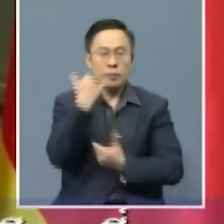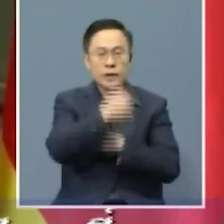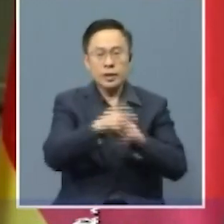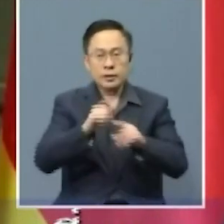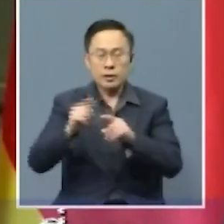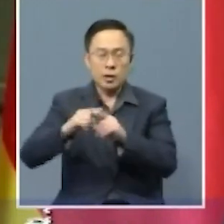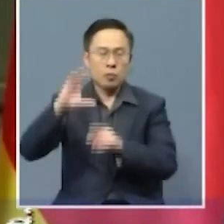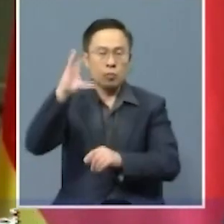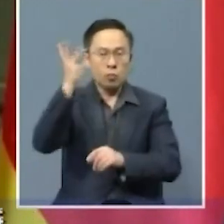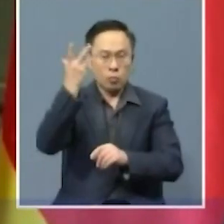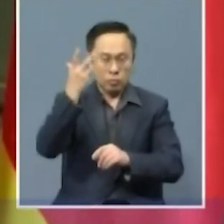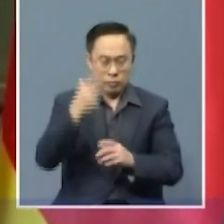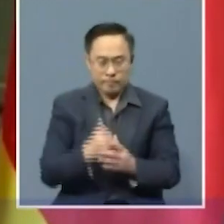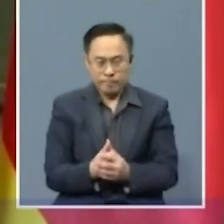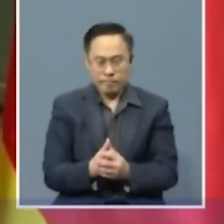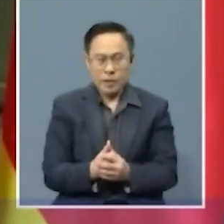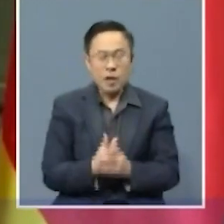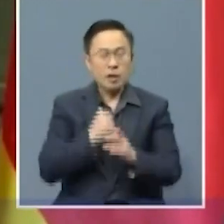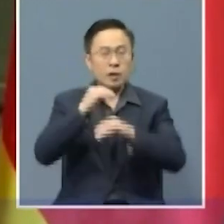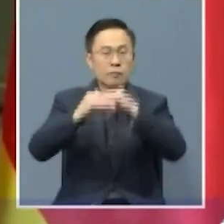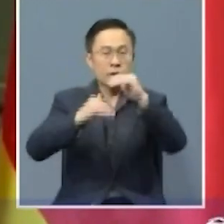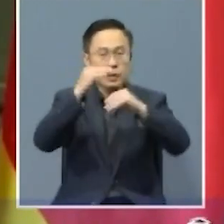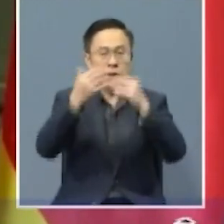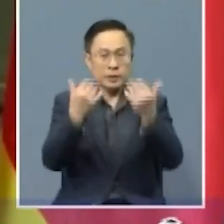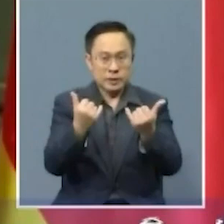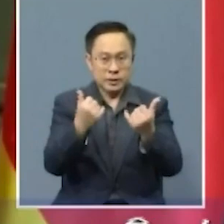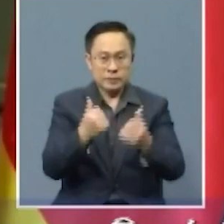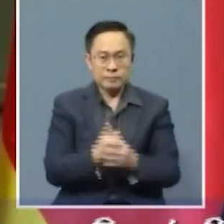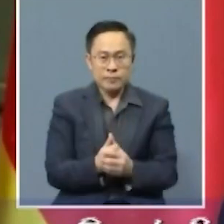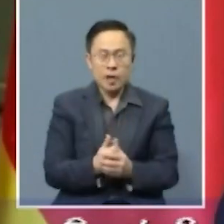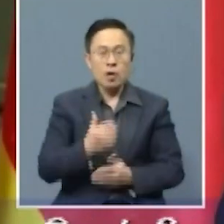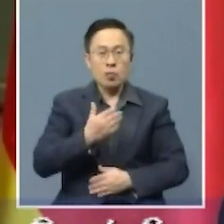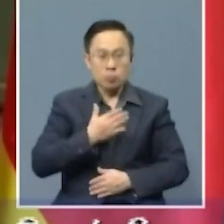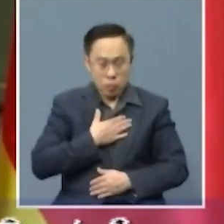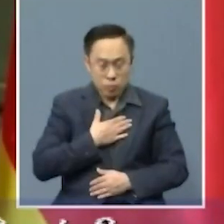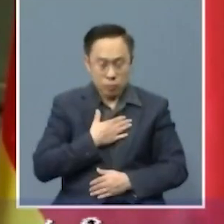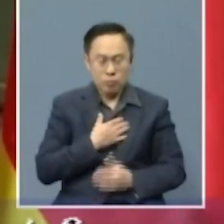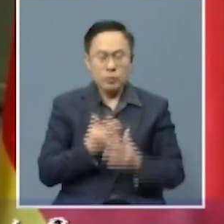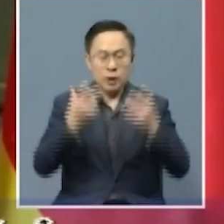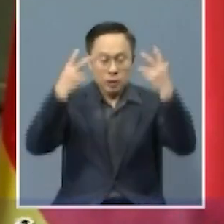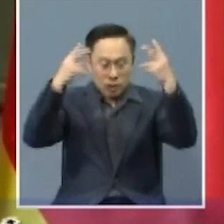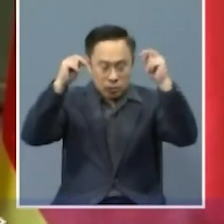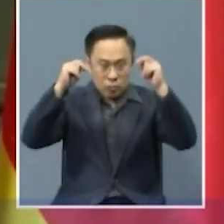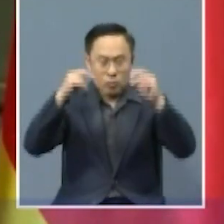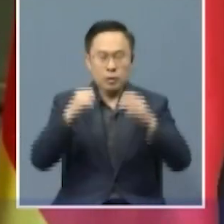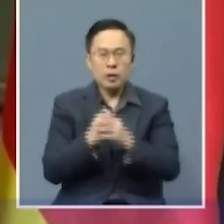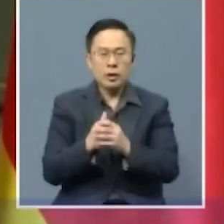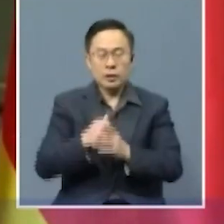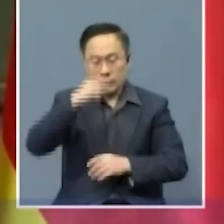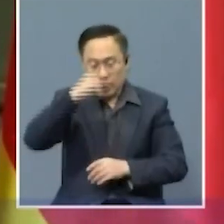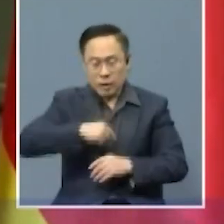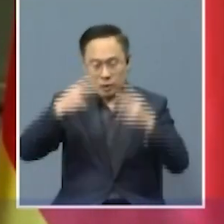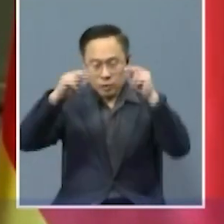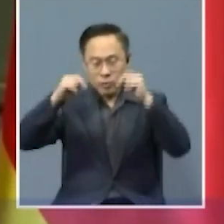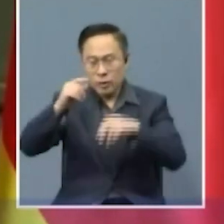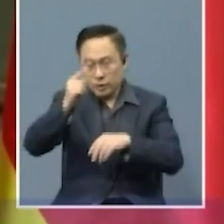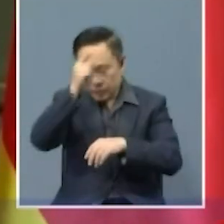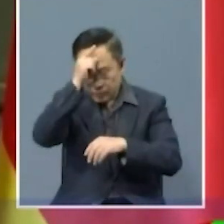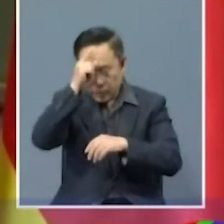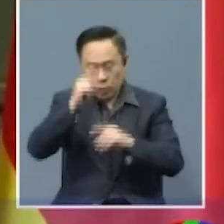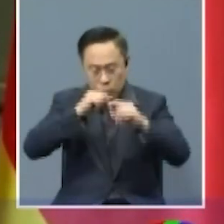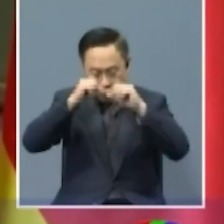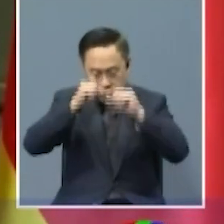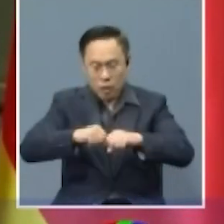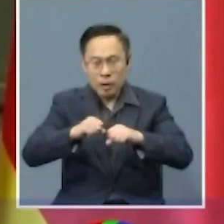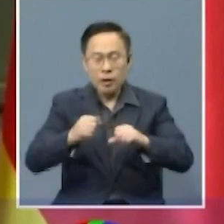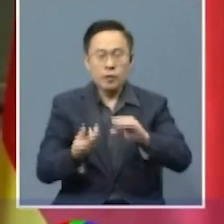ในสังคมโลกด้วยการพัฒนาดังกล่าววันนี้ผมและรัฐมนตรีนายกรัฐมนตรีเยอรมันได้เห็นชอบที่จะยกระดับความสัมพันธ์ระ